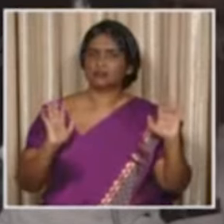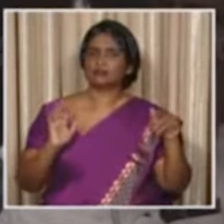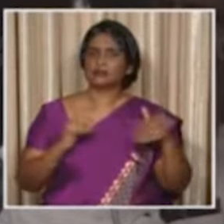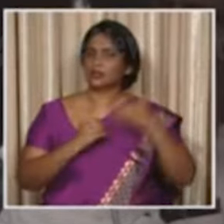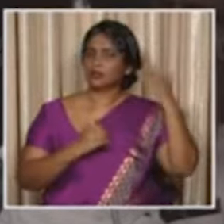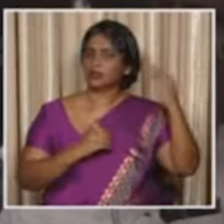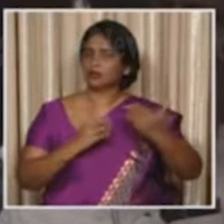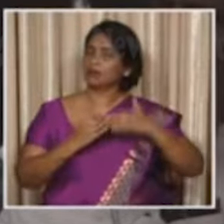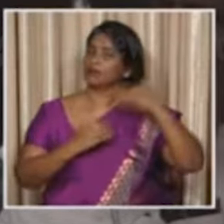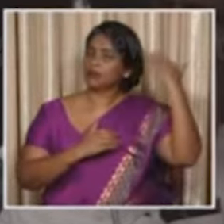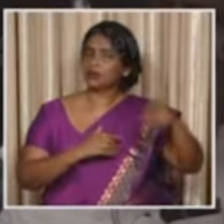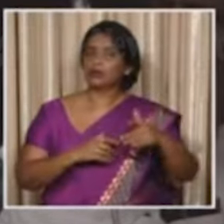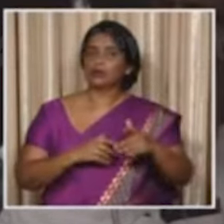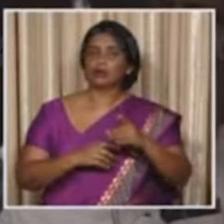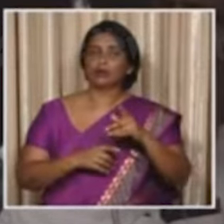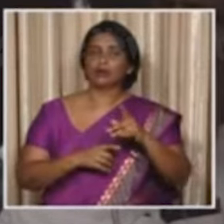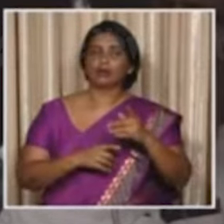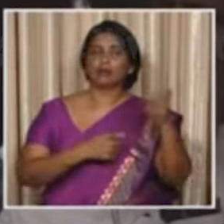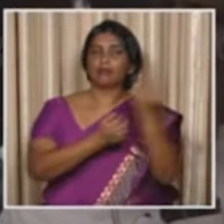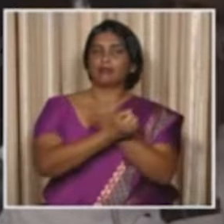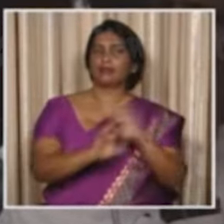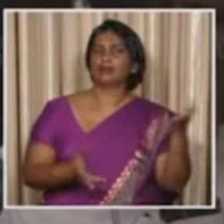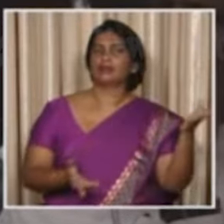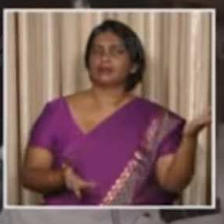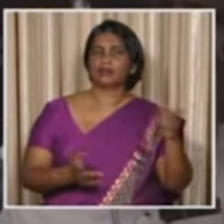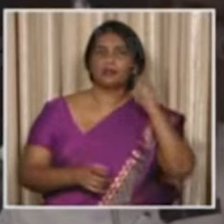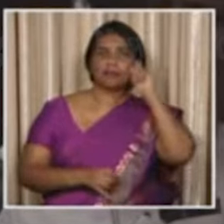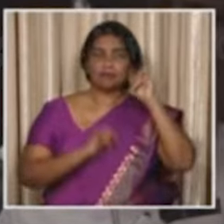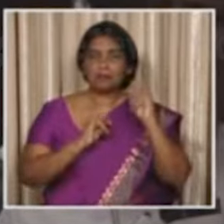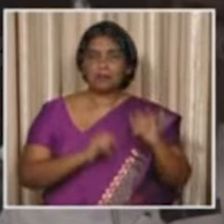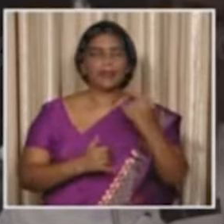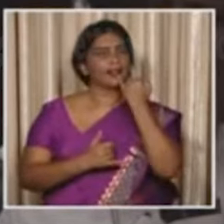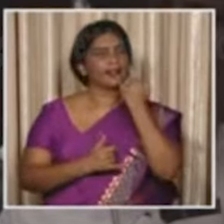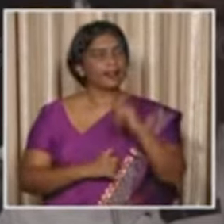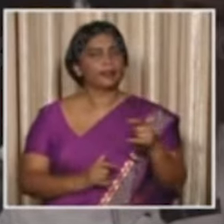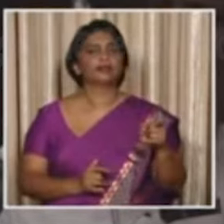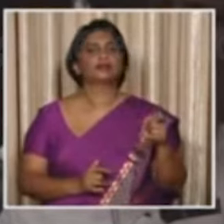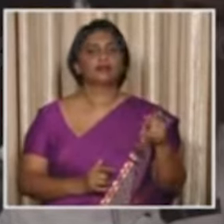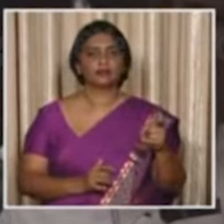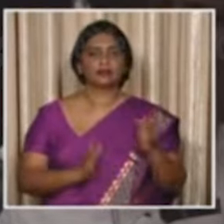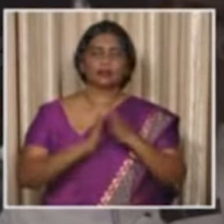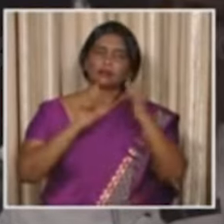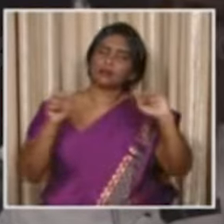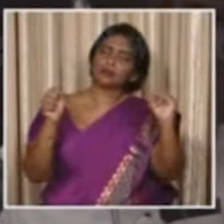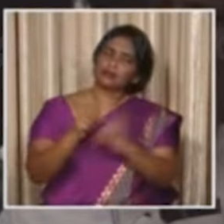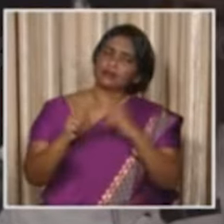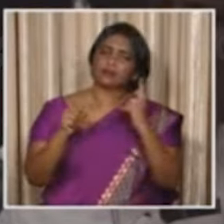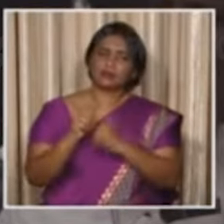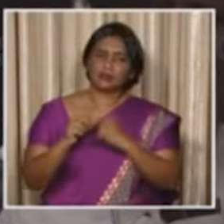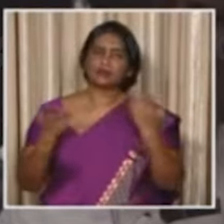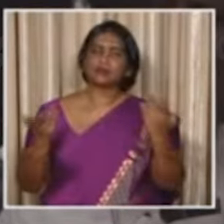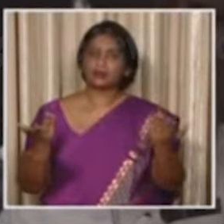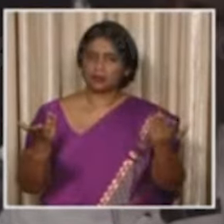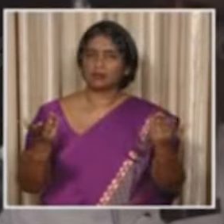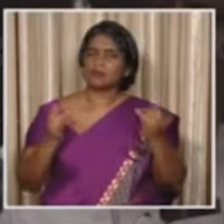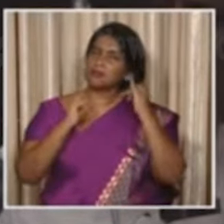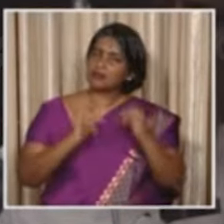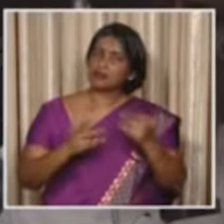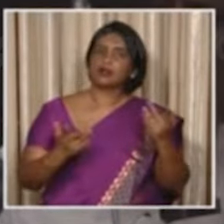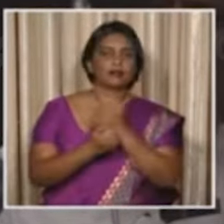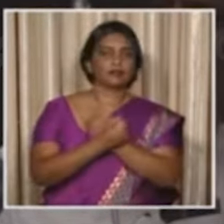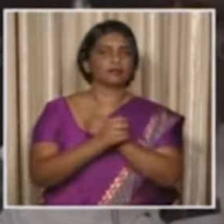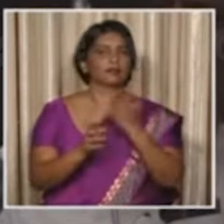හෝ දවසක විත්තියට වාසියක් වෙන. එතකොට අපරාධකරුවන්ට බොහොම ලේසි කොච්චර මිනි මැරුව වුණත් කොච්චර අපරාධ කරුණ ලේසි